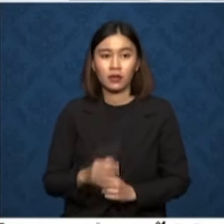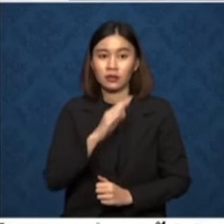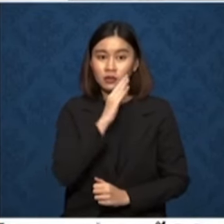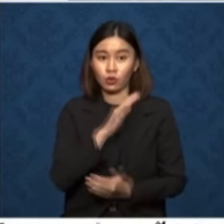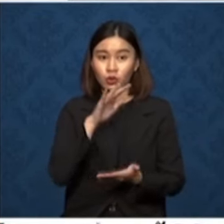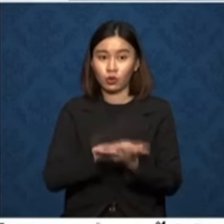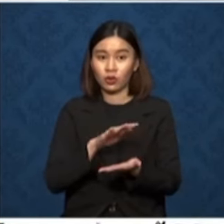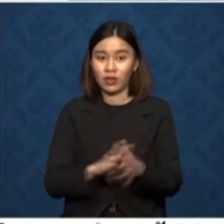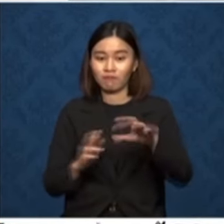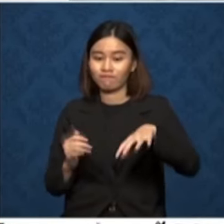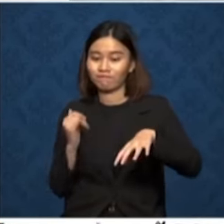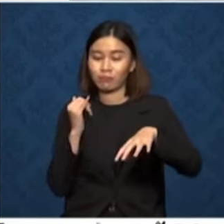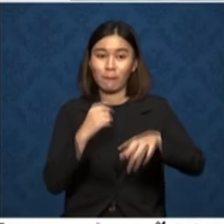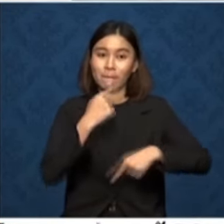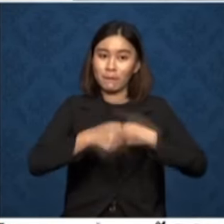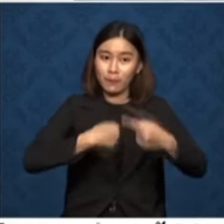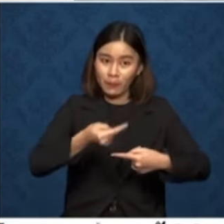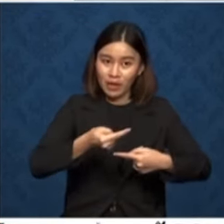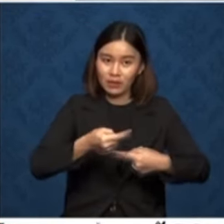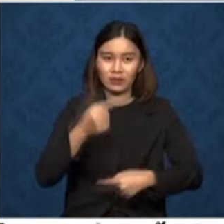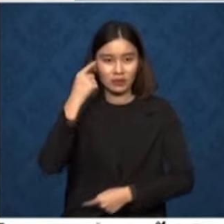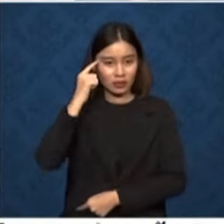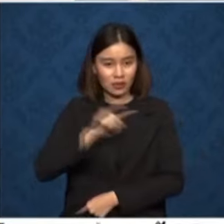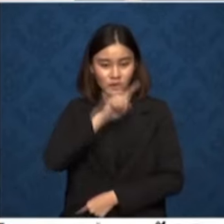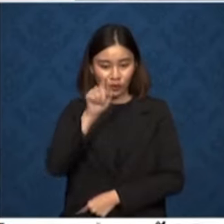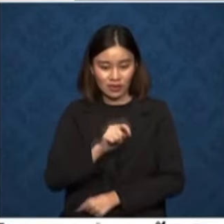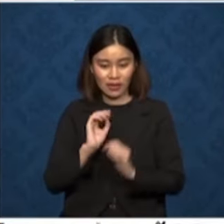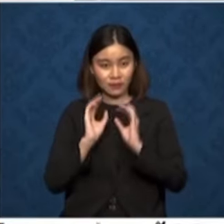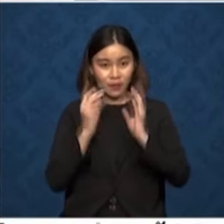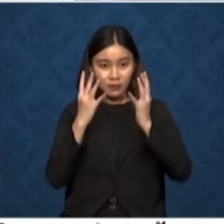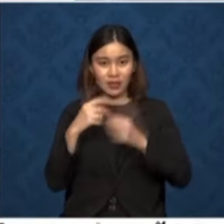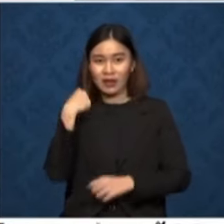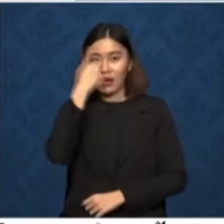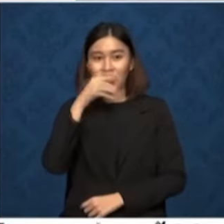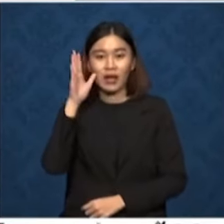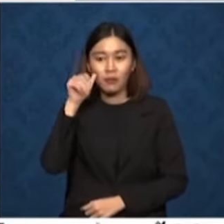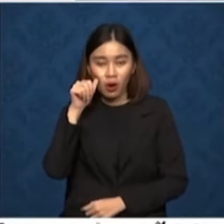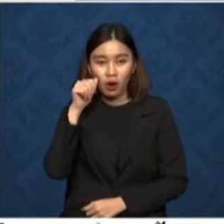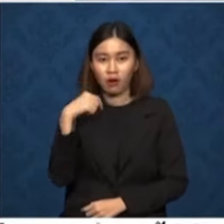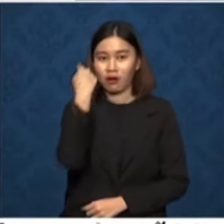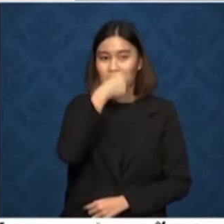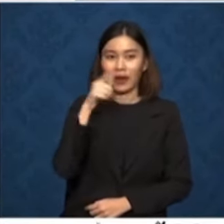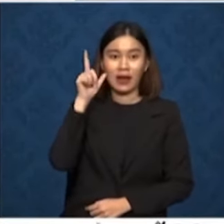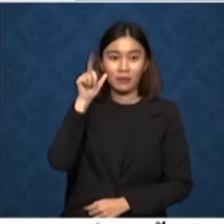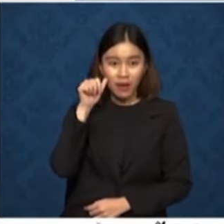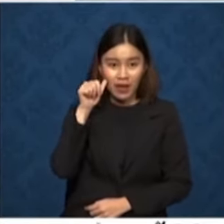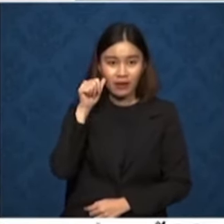งเรียนเขาก็จะไม่ถูกตั้งคำถามจากโรงเรียนว่าคนไหนคือบิดาคนไหนคือม